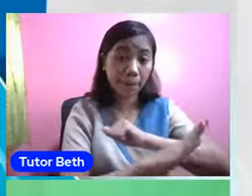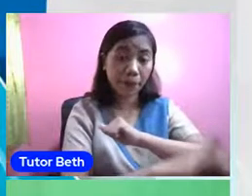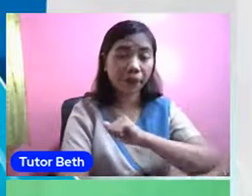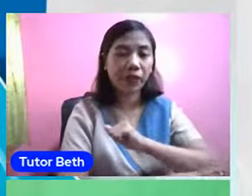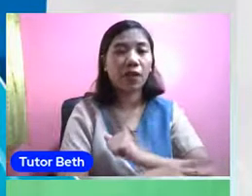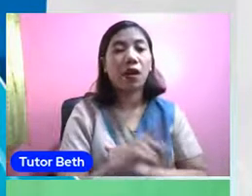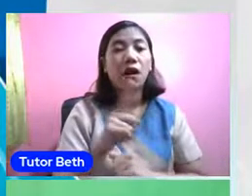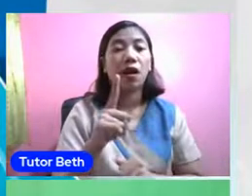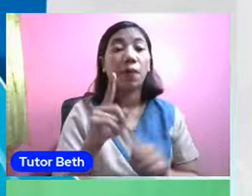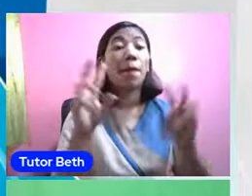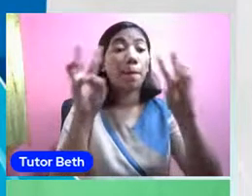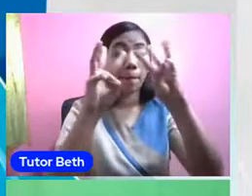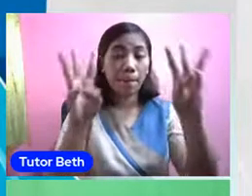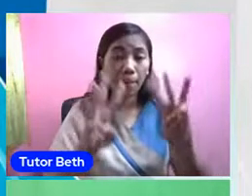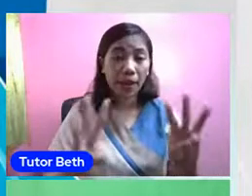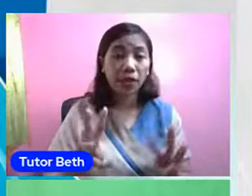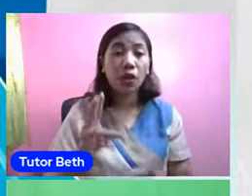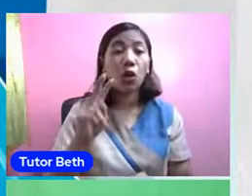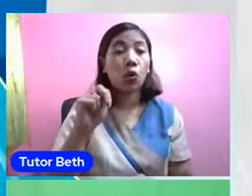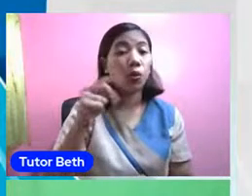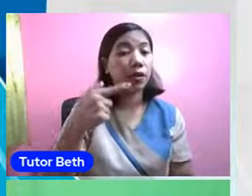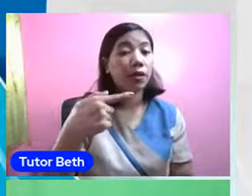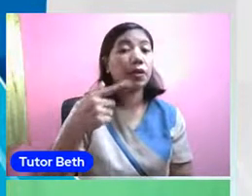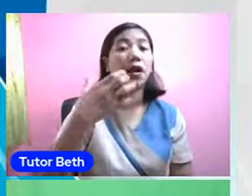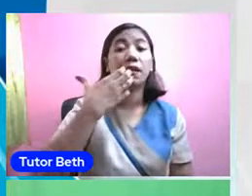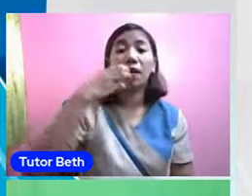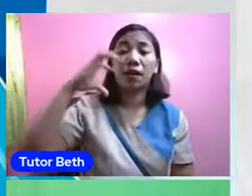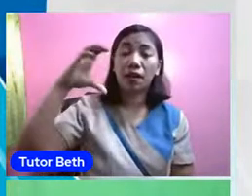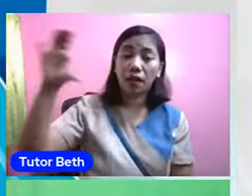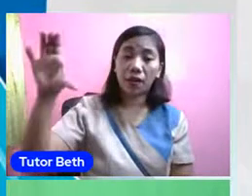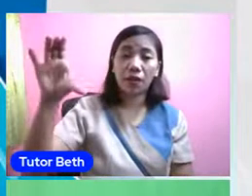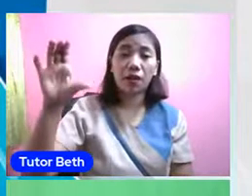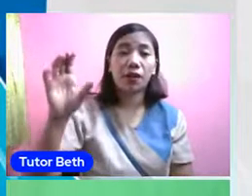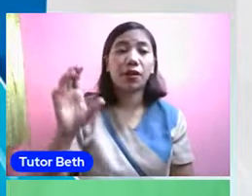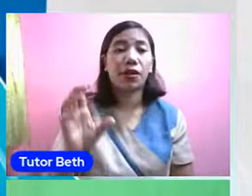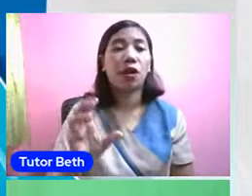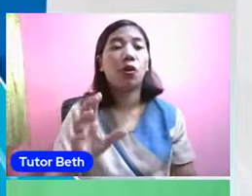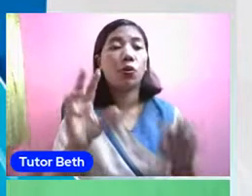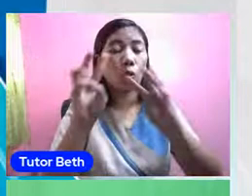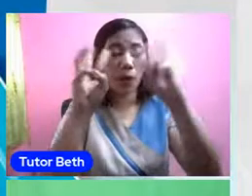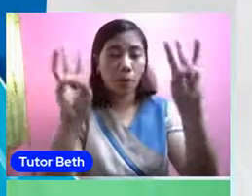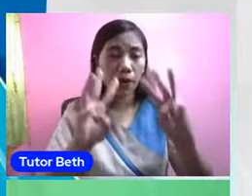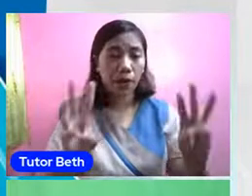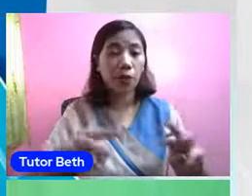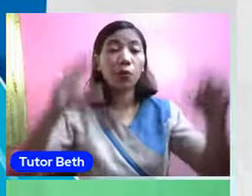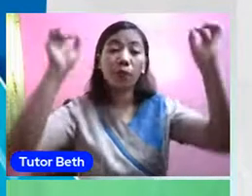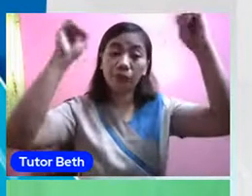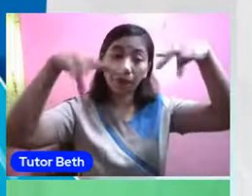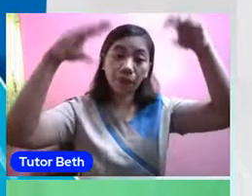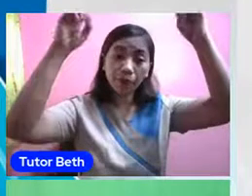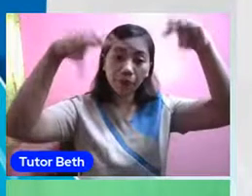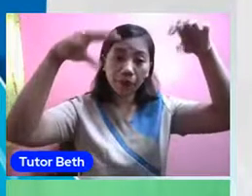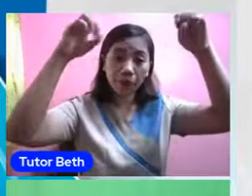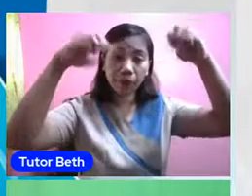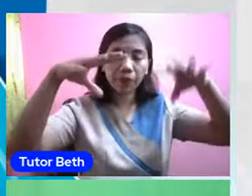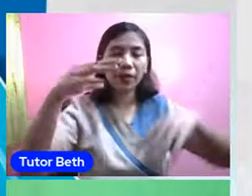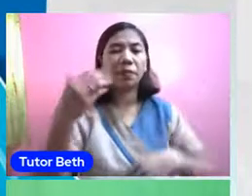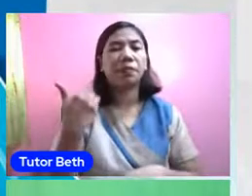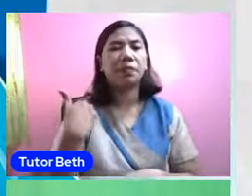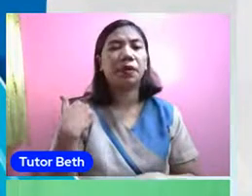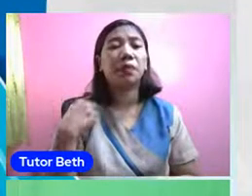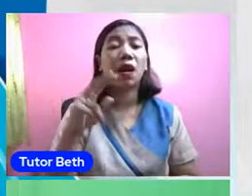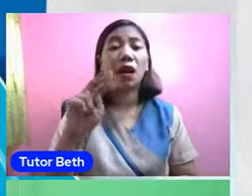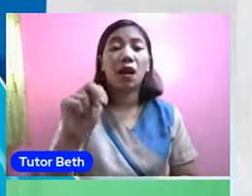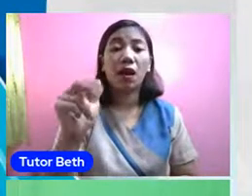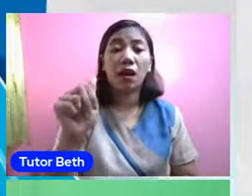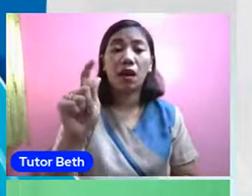tag-araw o tag-init, at yung tag-ulan. Okay. May mga natural na